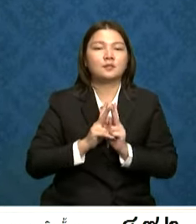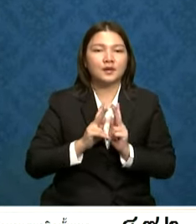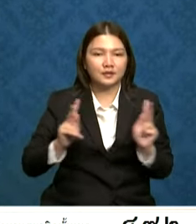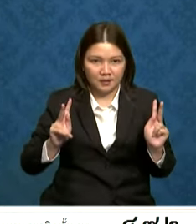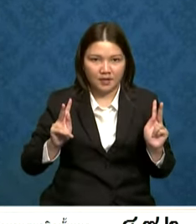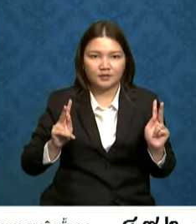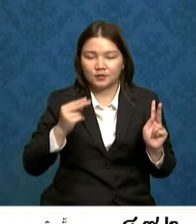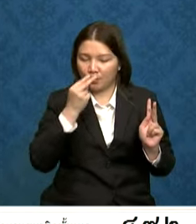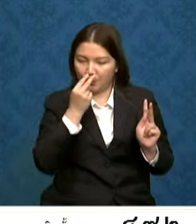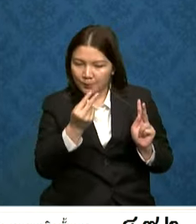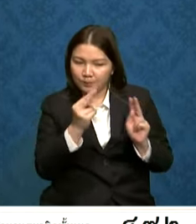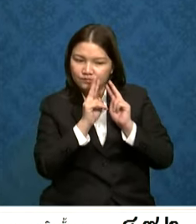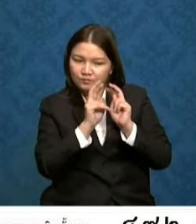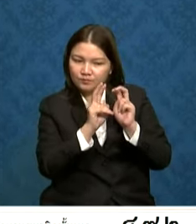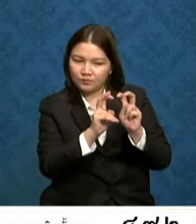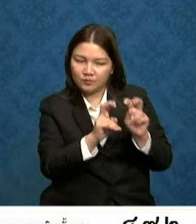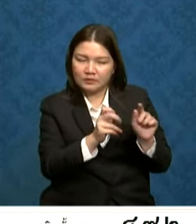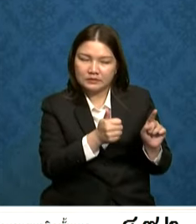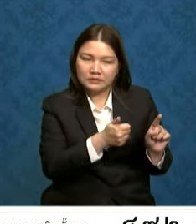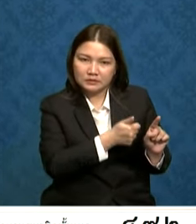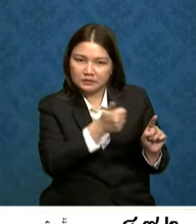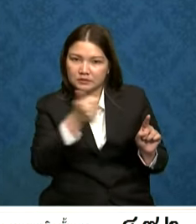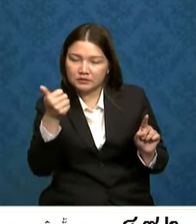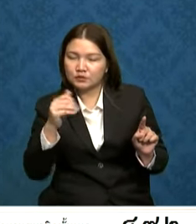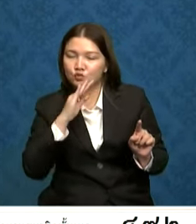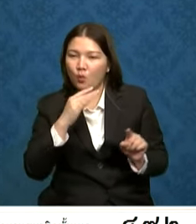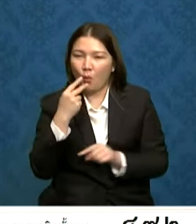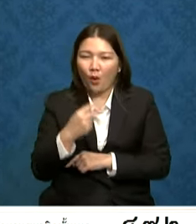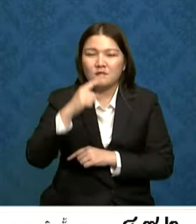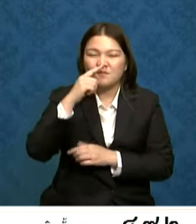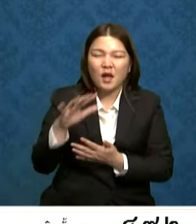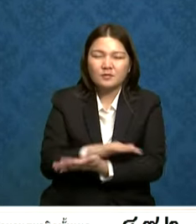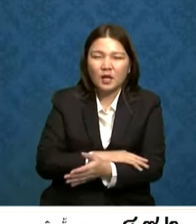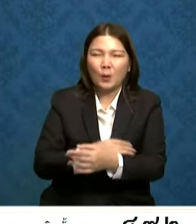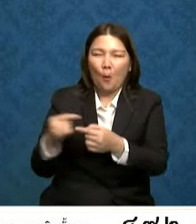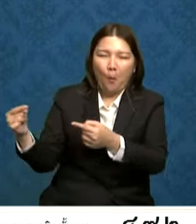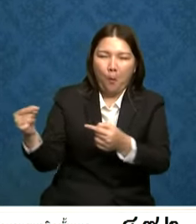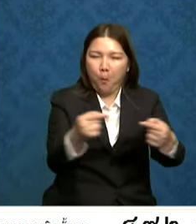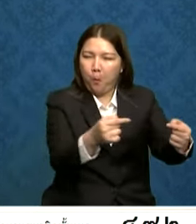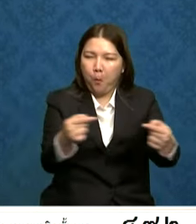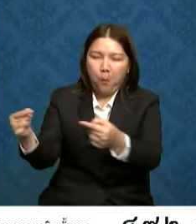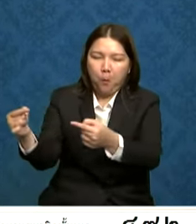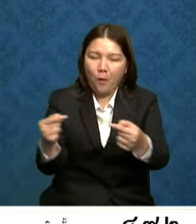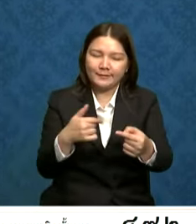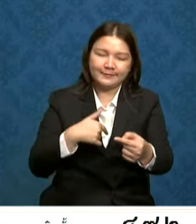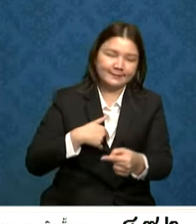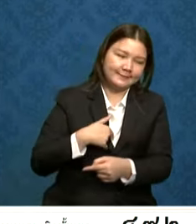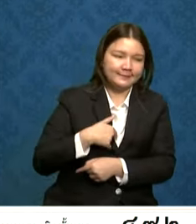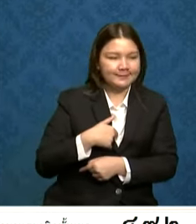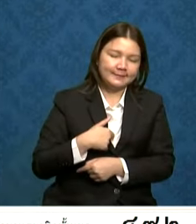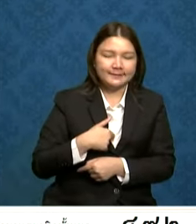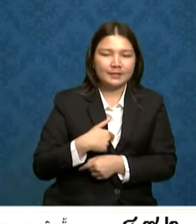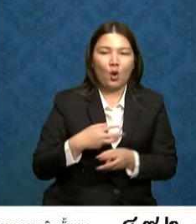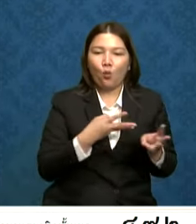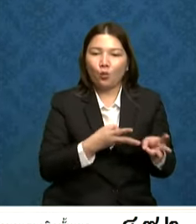แนะแนวทางอื่นๆในการยุติความขัดแย้งและสร้างความเข้าใจอันดีให้เกิดขึ้นใน